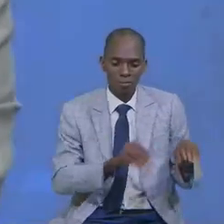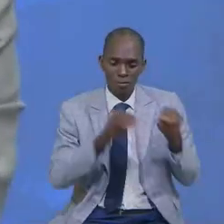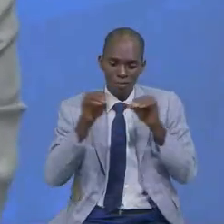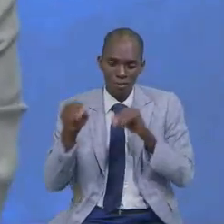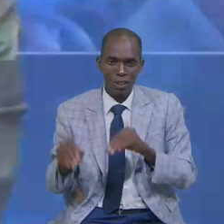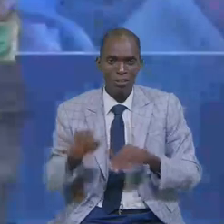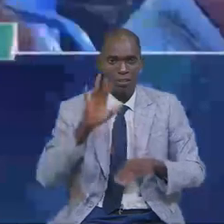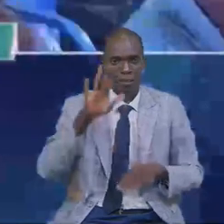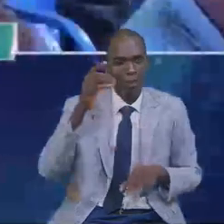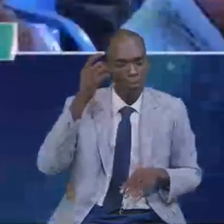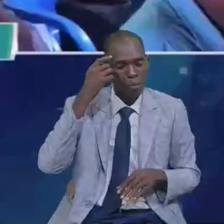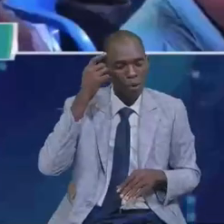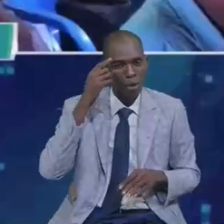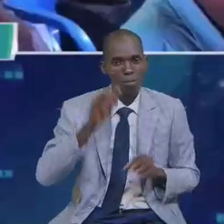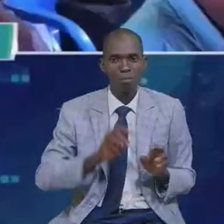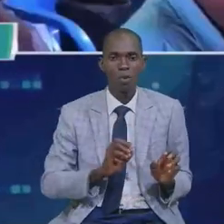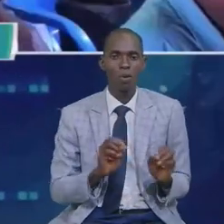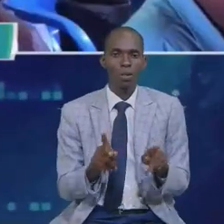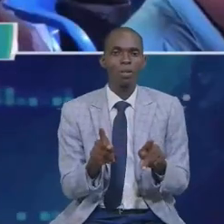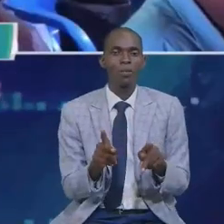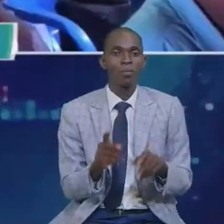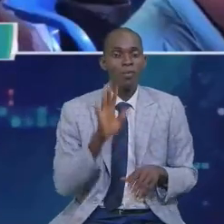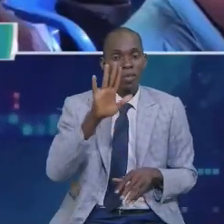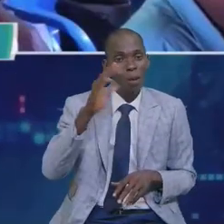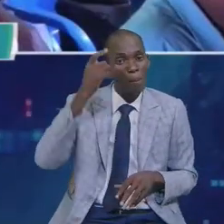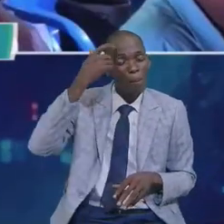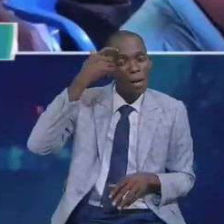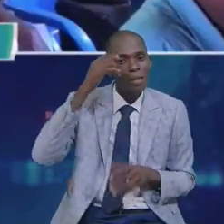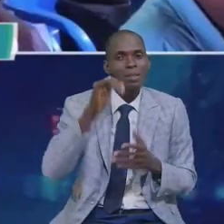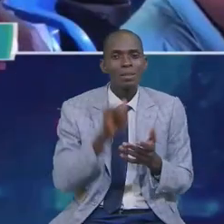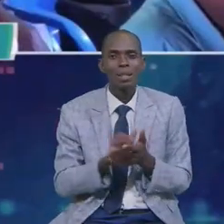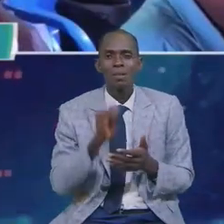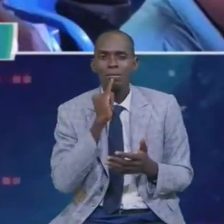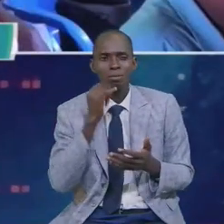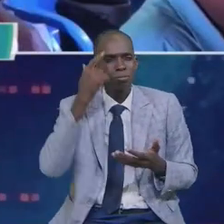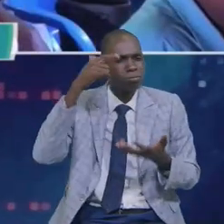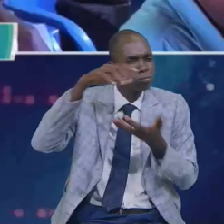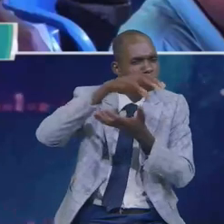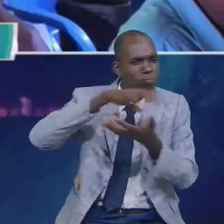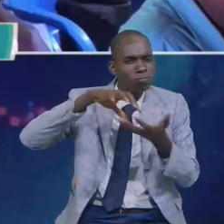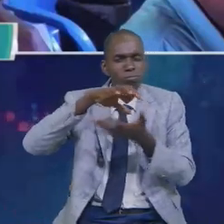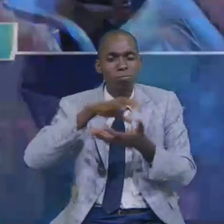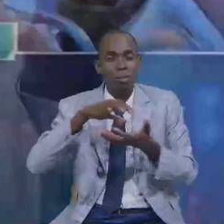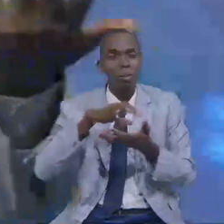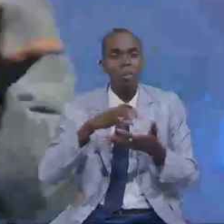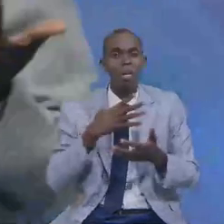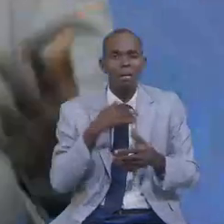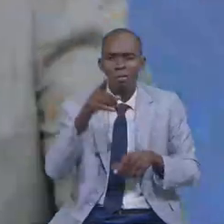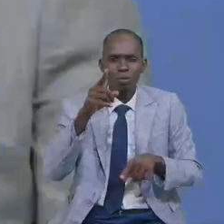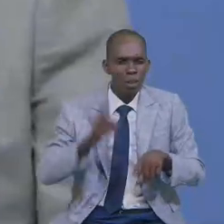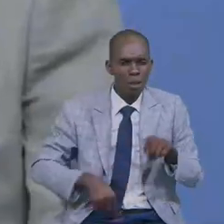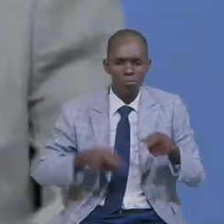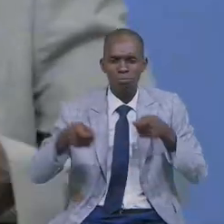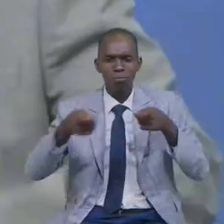met de l'ordre dans ton cerveau. Le cerveau qui est détourné par-ci, par-là. Et tu n'arrives